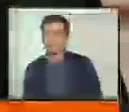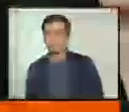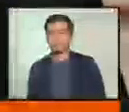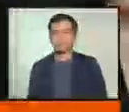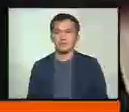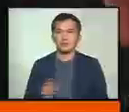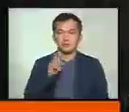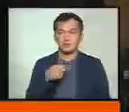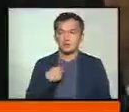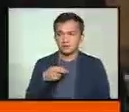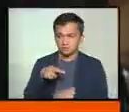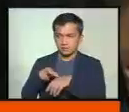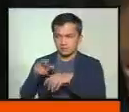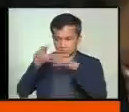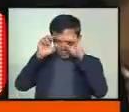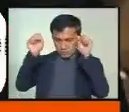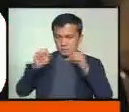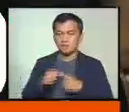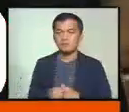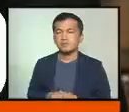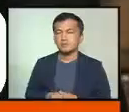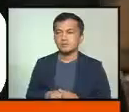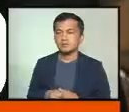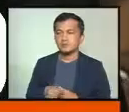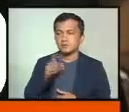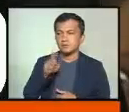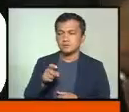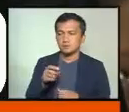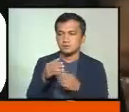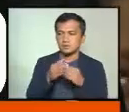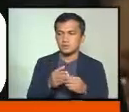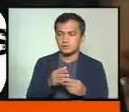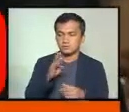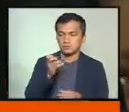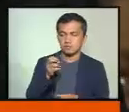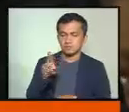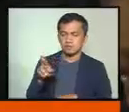Basta ako, nirecommend ko kay Pangulo na dapat mamuno